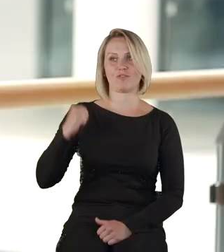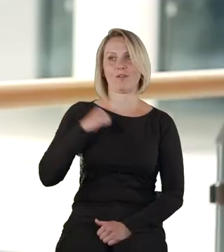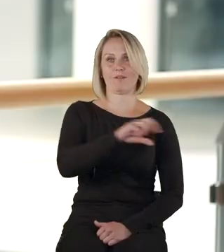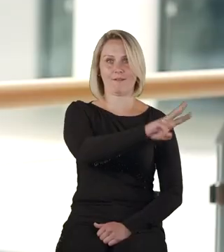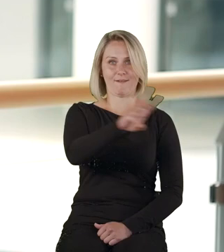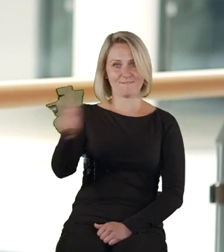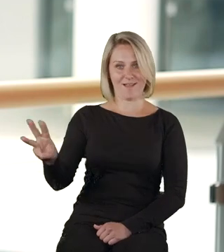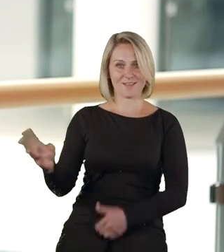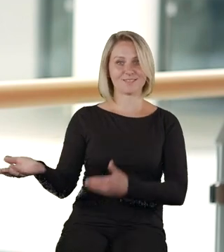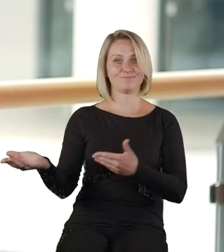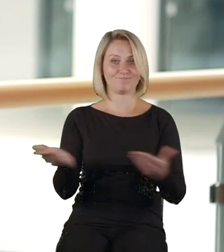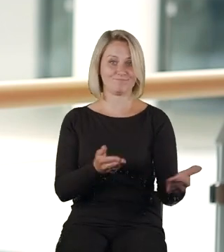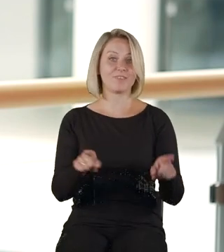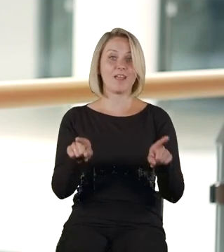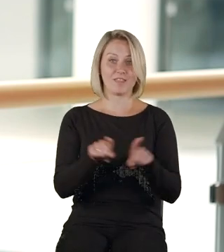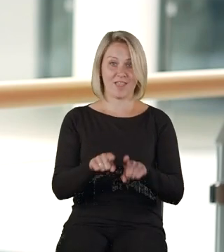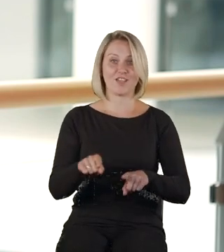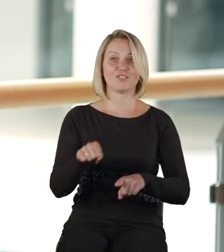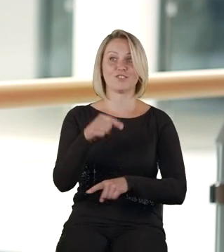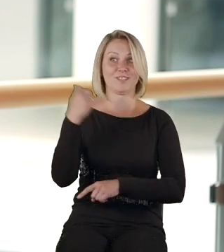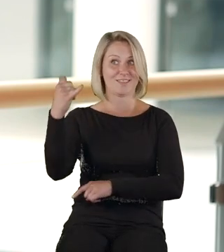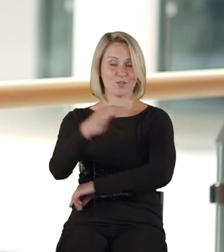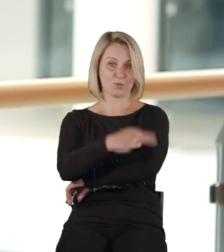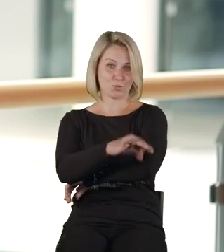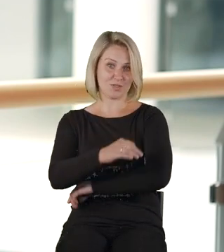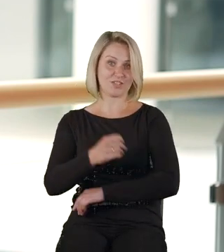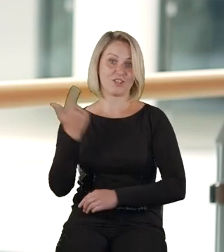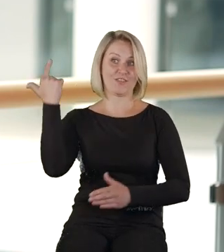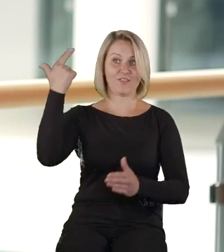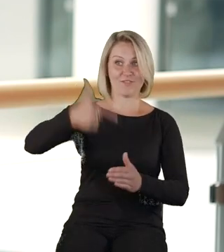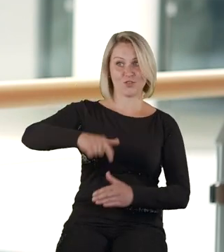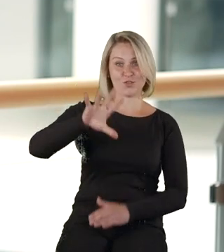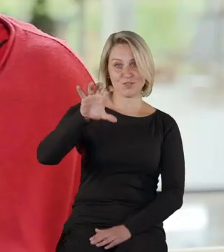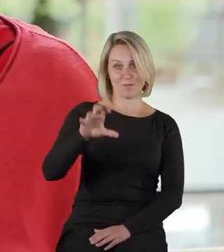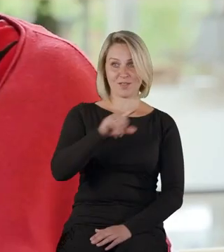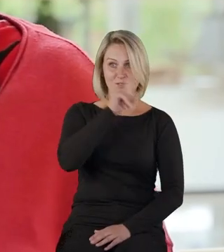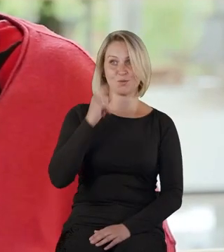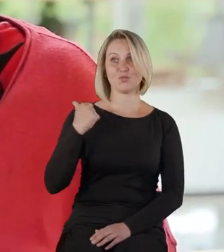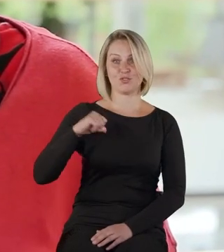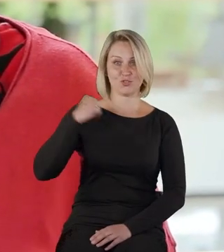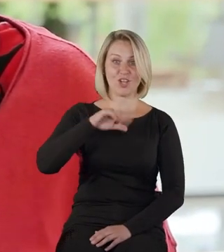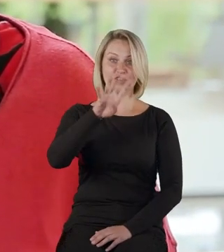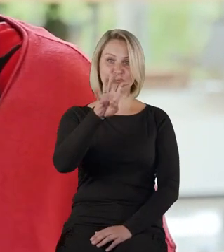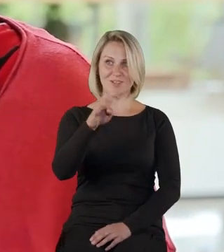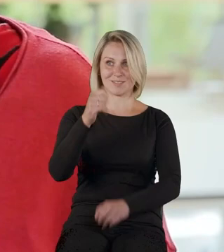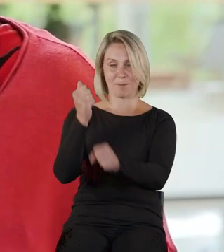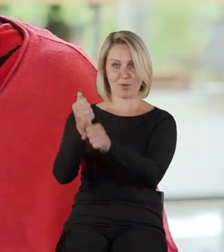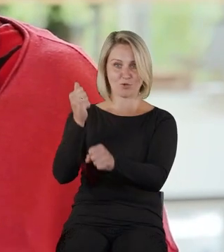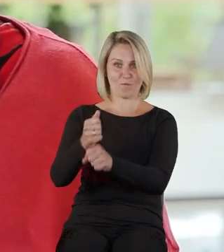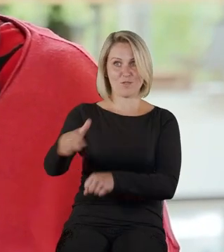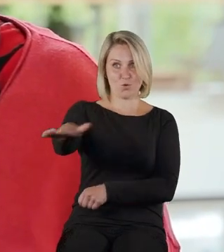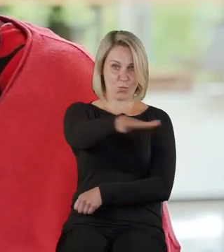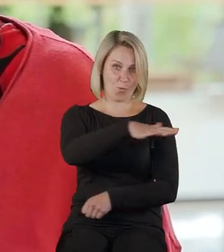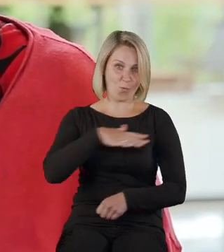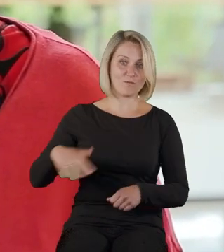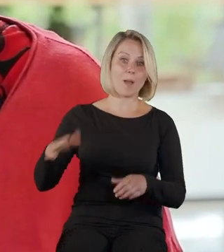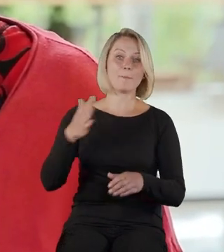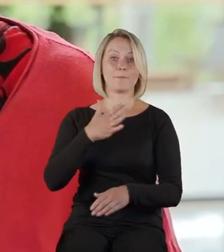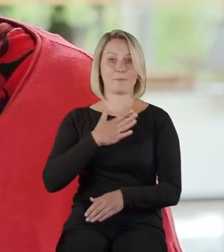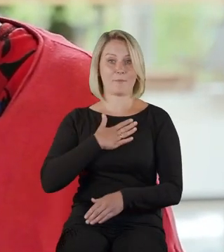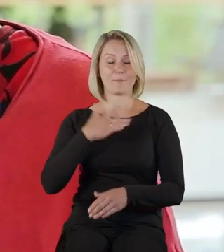Was, a czekają na Was studenci, prawie 2,5 tysiąca studentów, 400 pracowników.